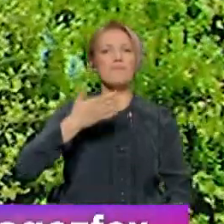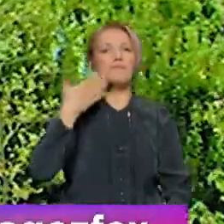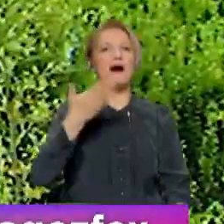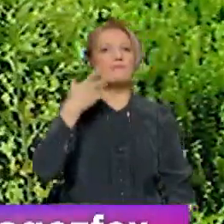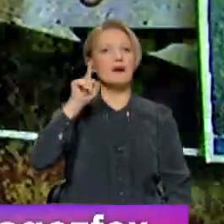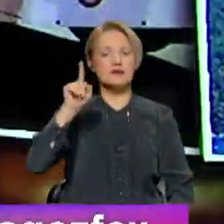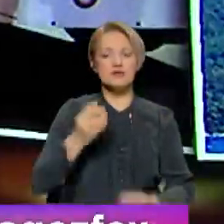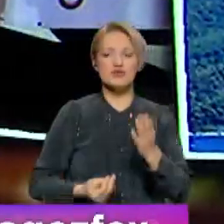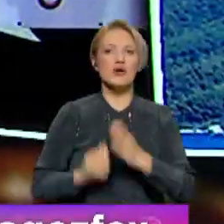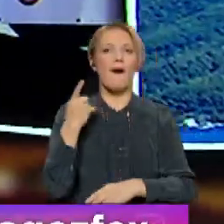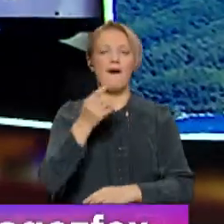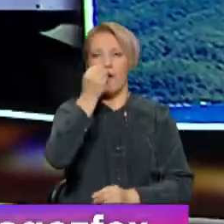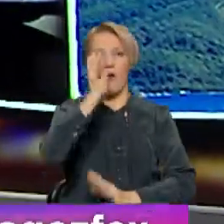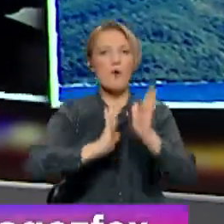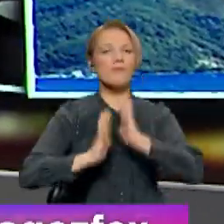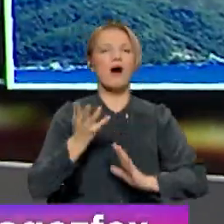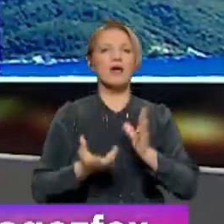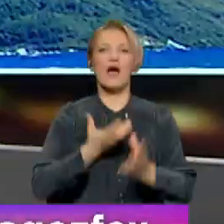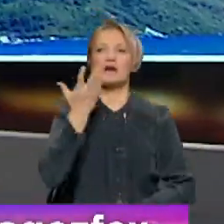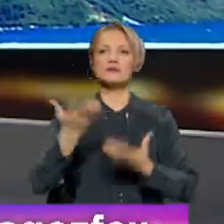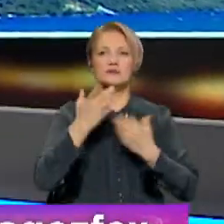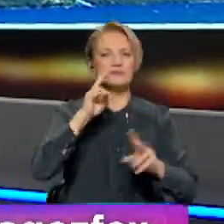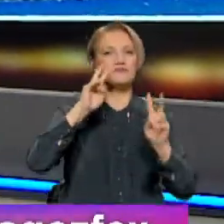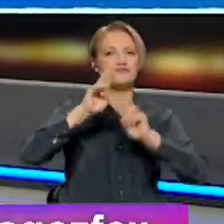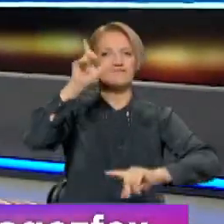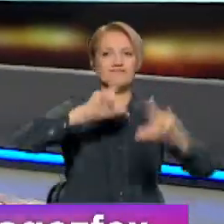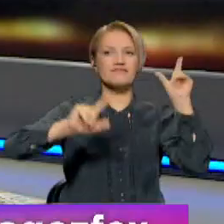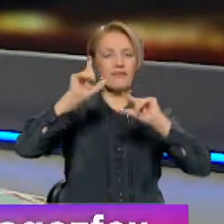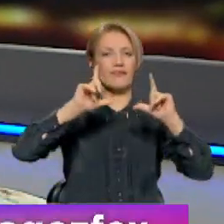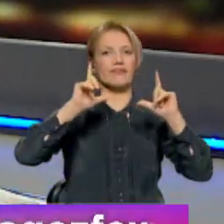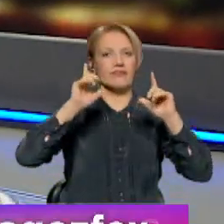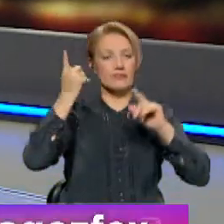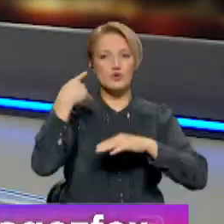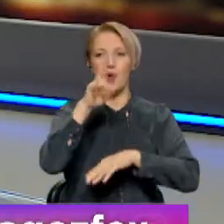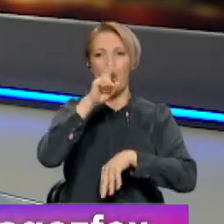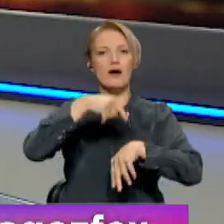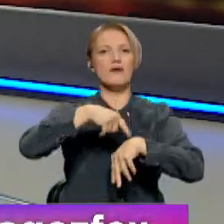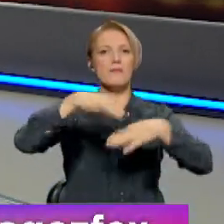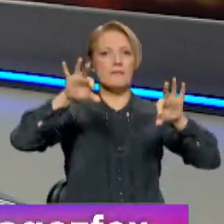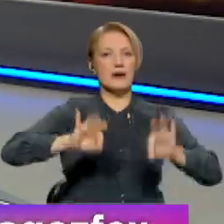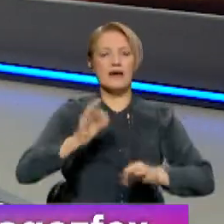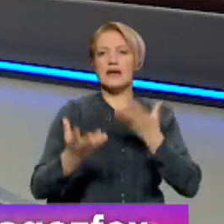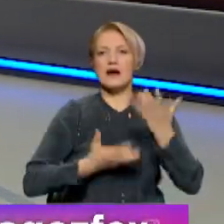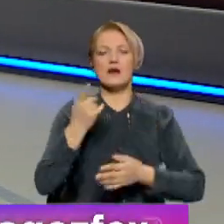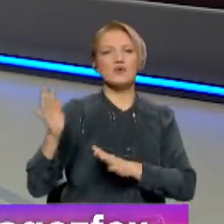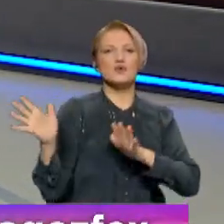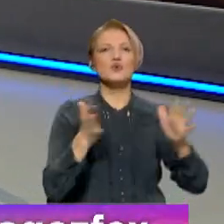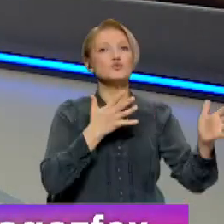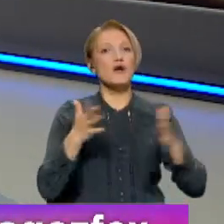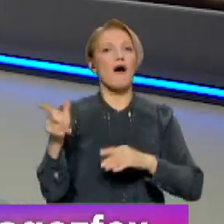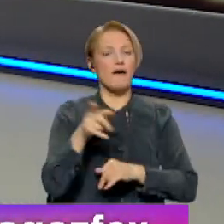Marmaris'te çıkan yangın, orman yangını, işte görselleri de ekranlarınıza yansıyor. Dün öğlen saatlerinde başlayan yangın rüzgarın